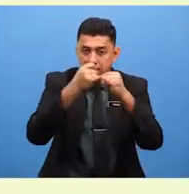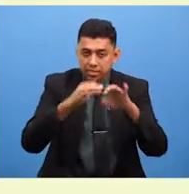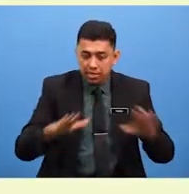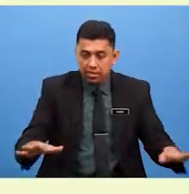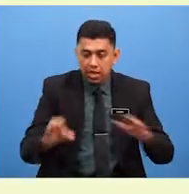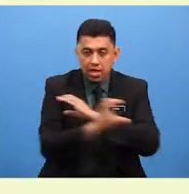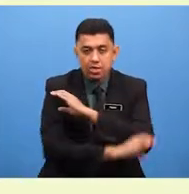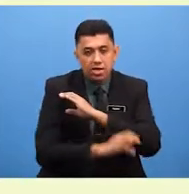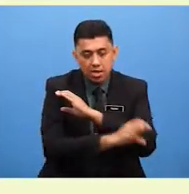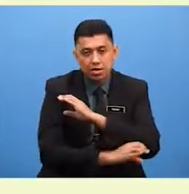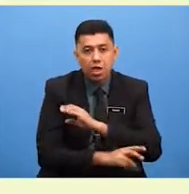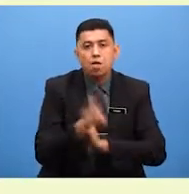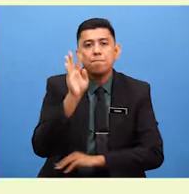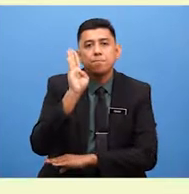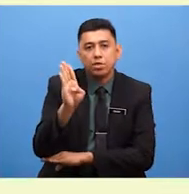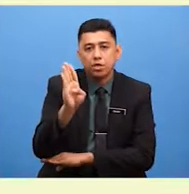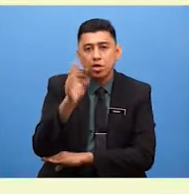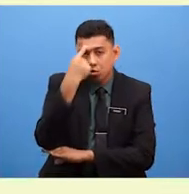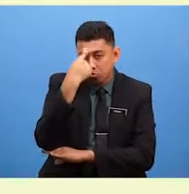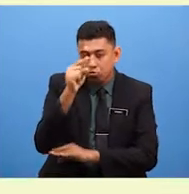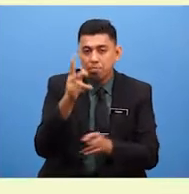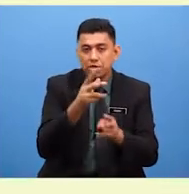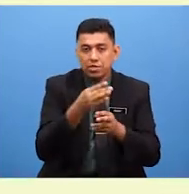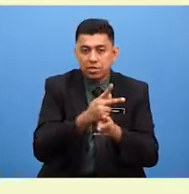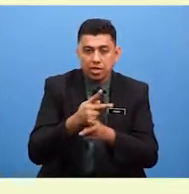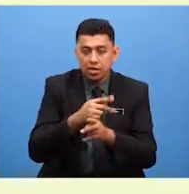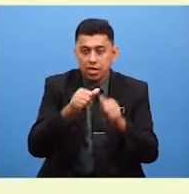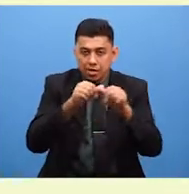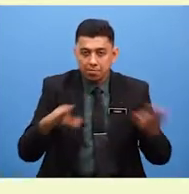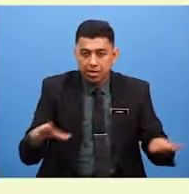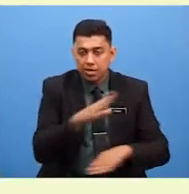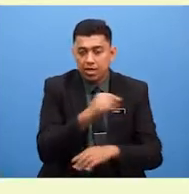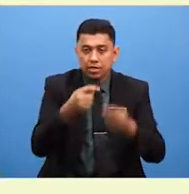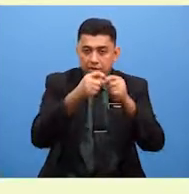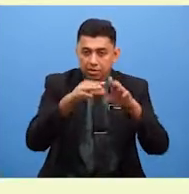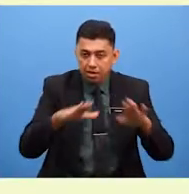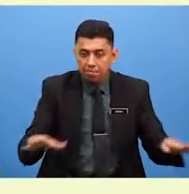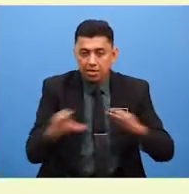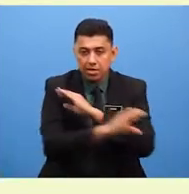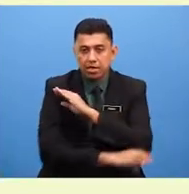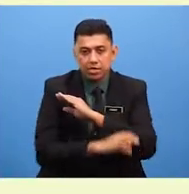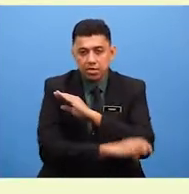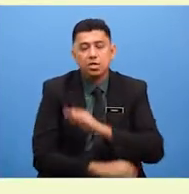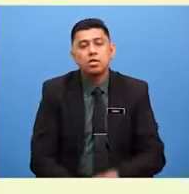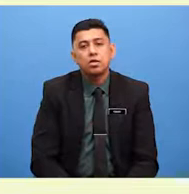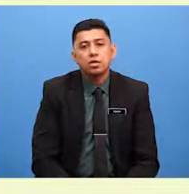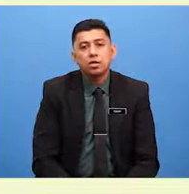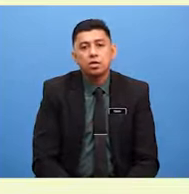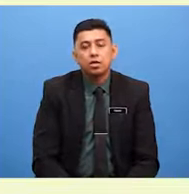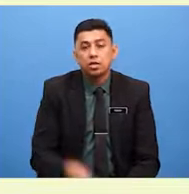kesejahteraan negara. B. Untuk menjaga keamanan dan ketenteraman